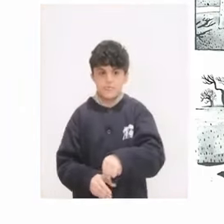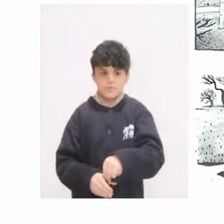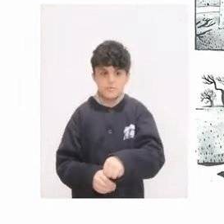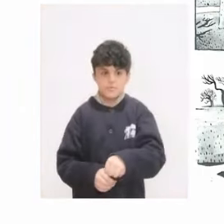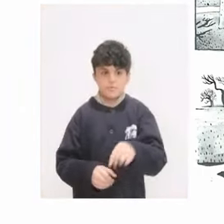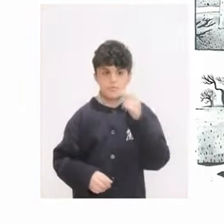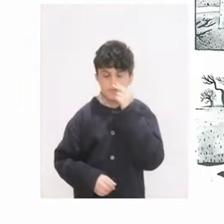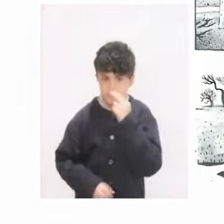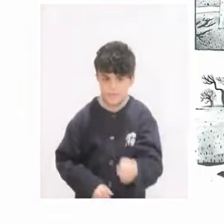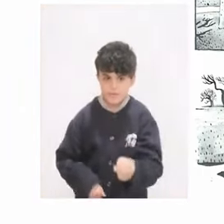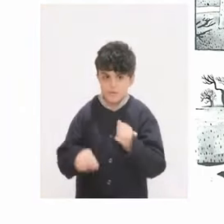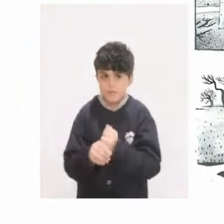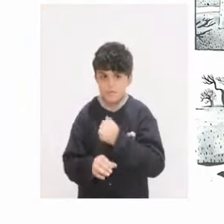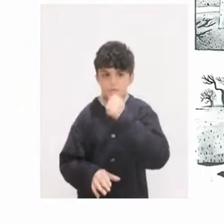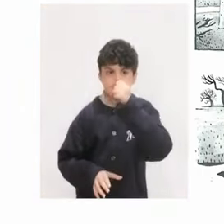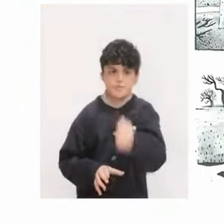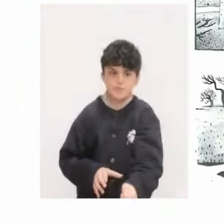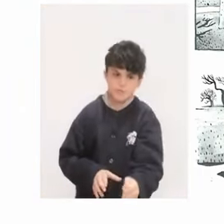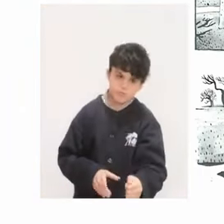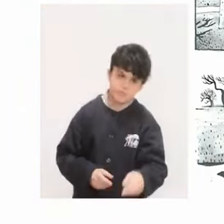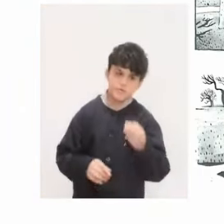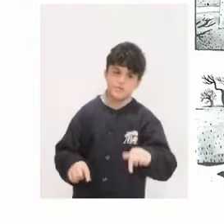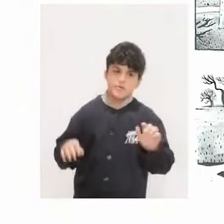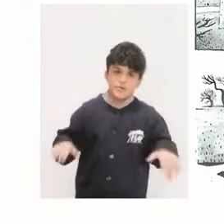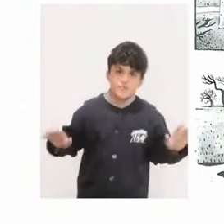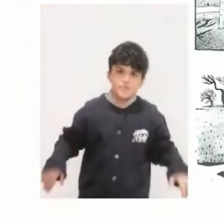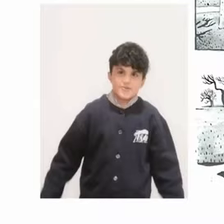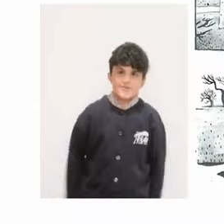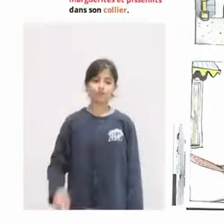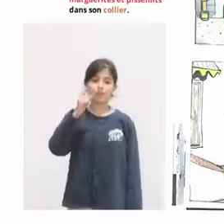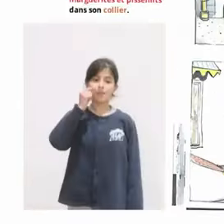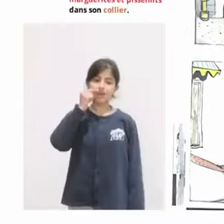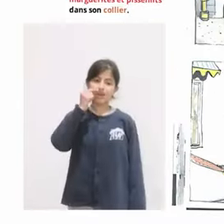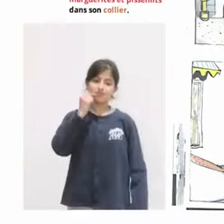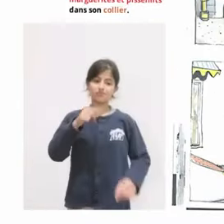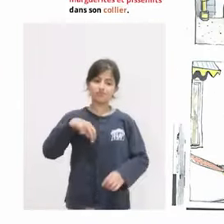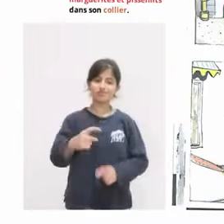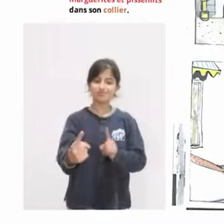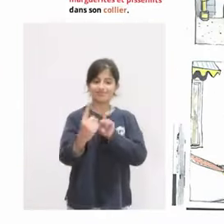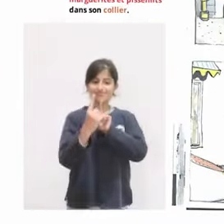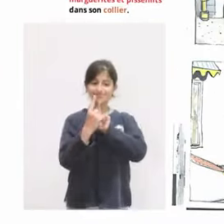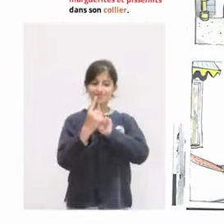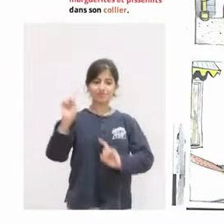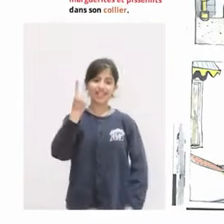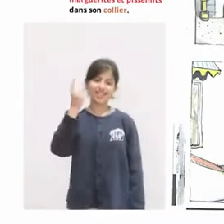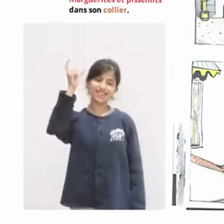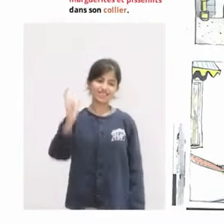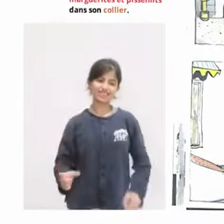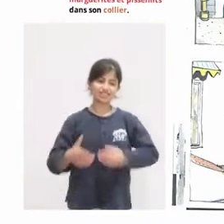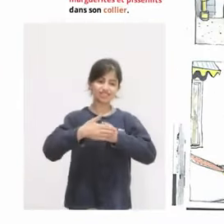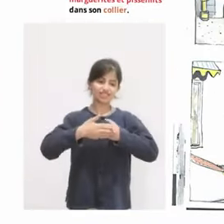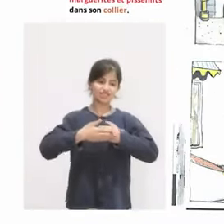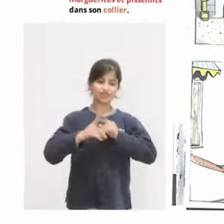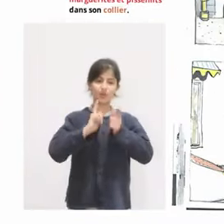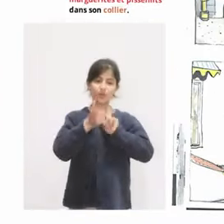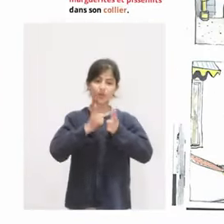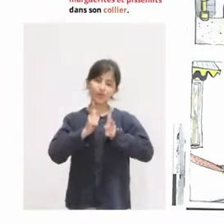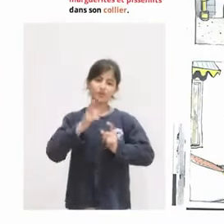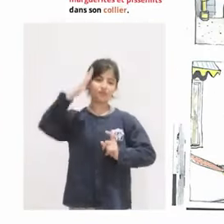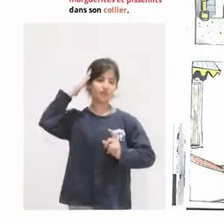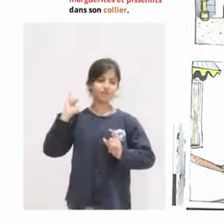Elle s'arrête et lui offre quelques fleurs de son bouquet. Papa rencontre son voisin et s'arrête pour le